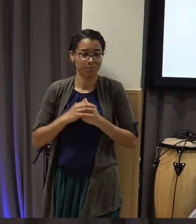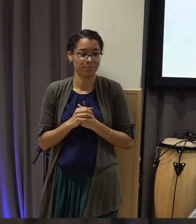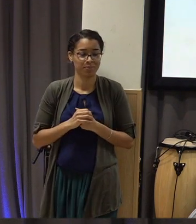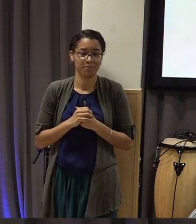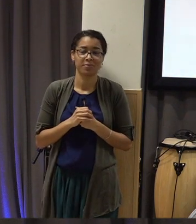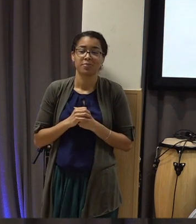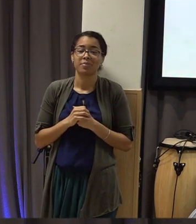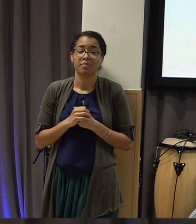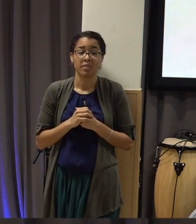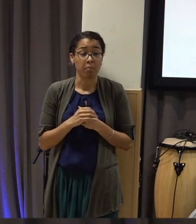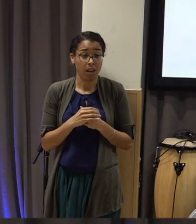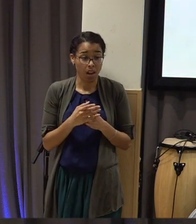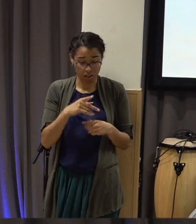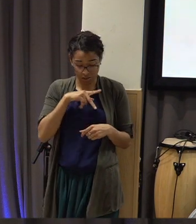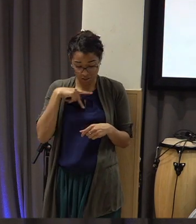C'est pas toi.